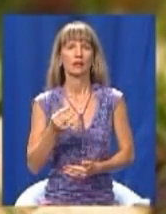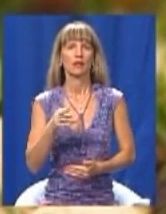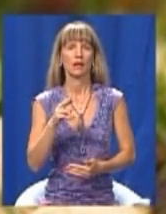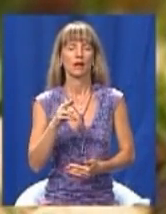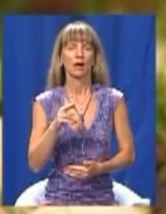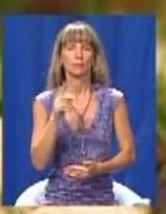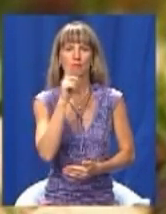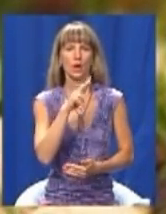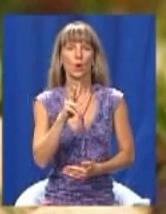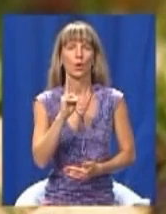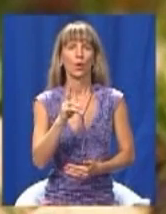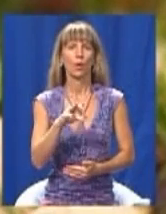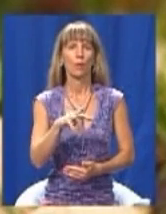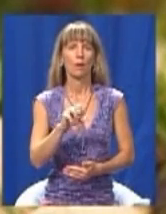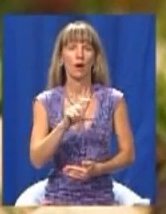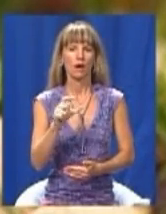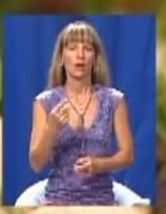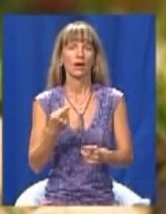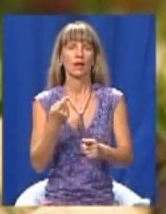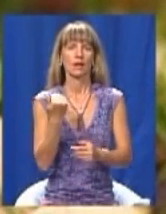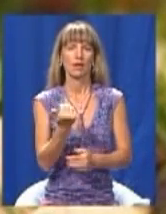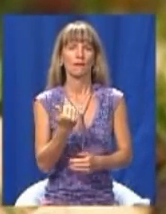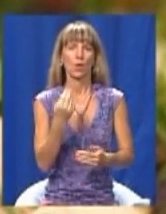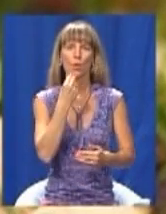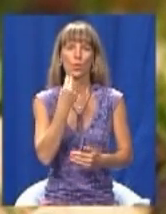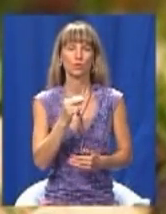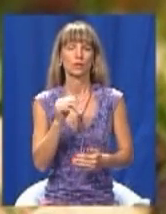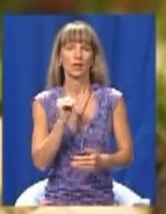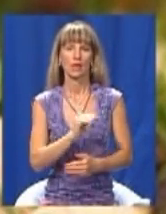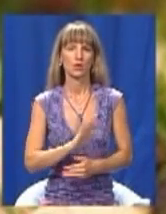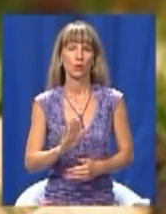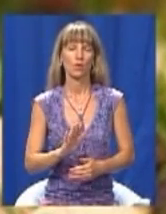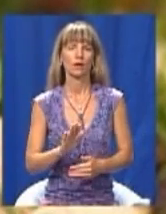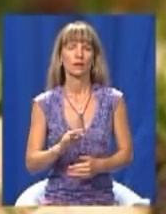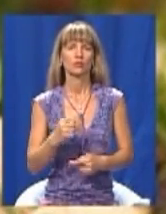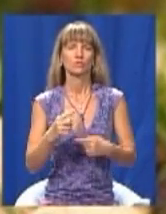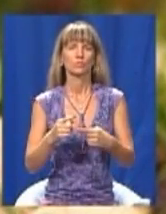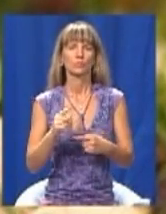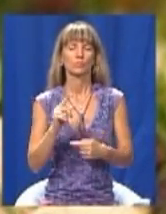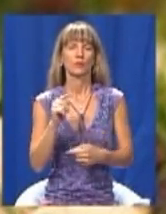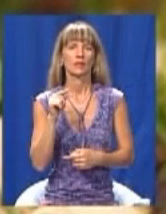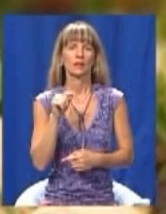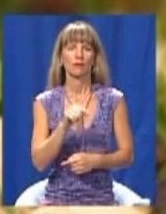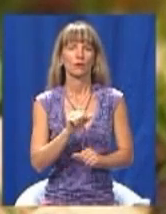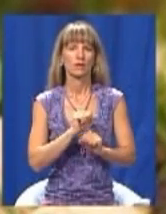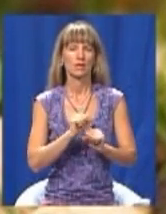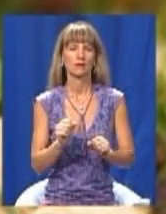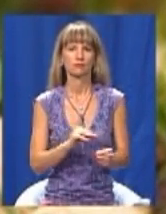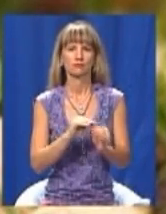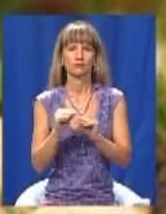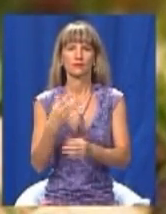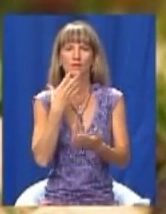найменших комашок. То його взагалі краще не чіпати руками. Через те, що мухомор не можна покласти до свого